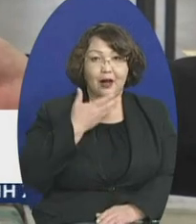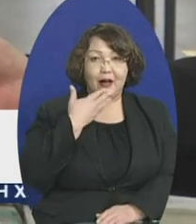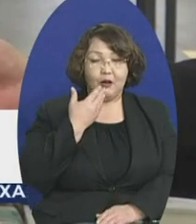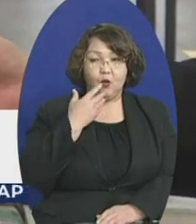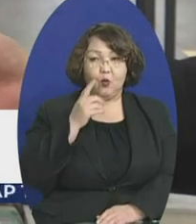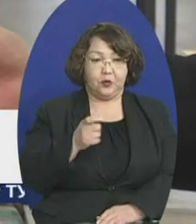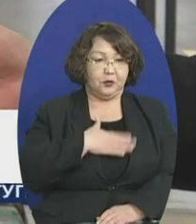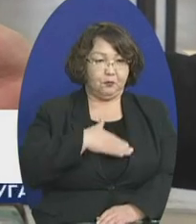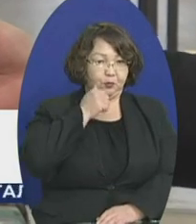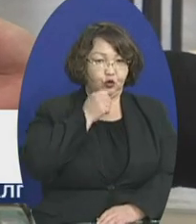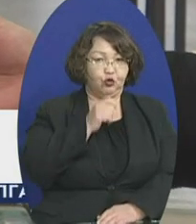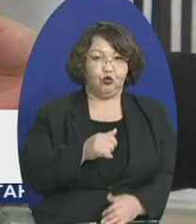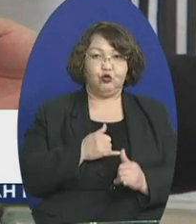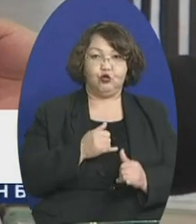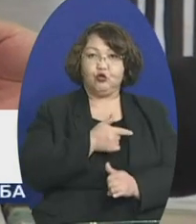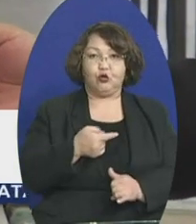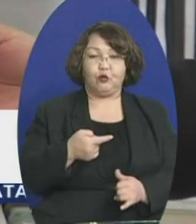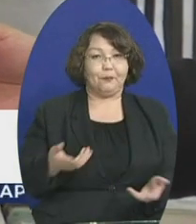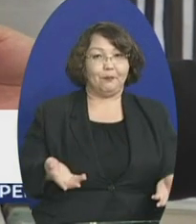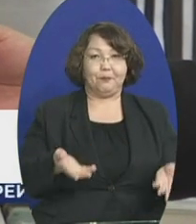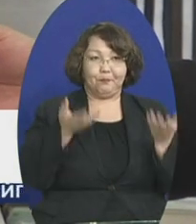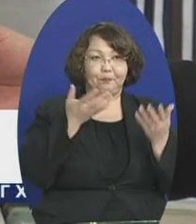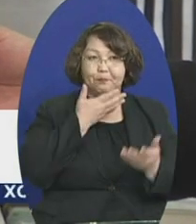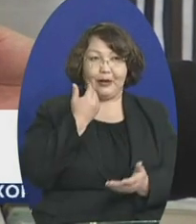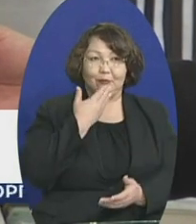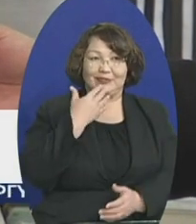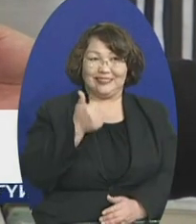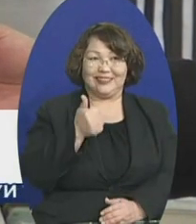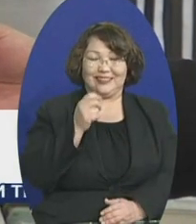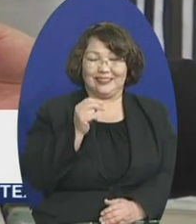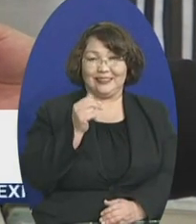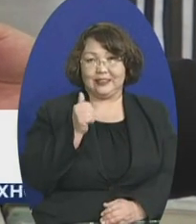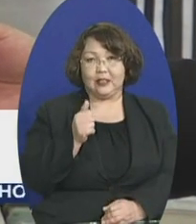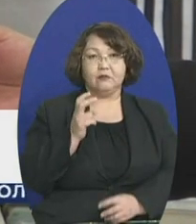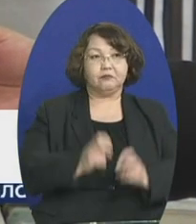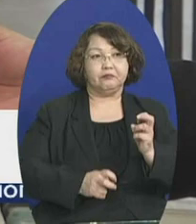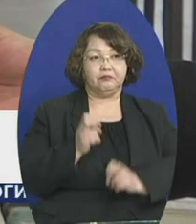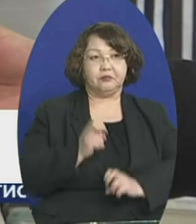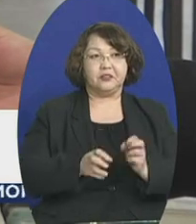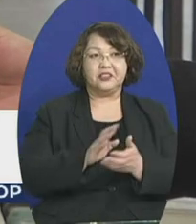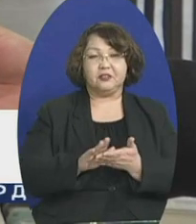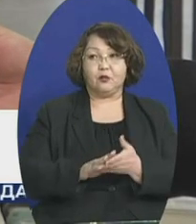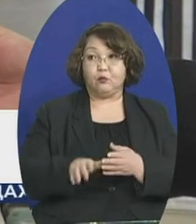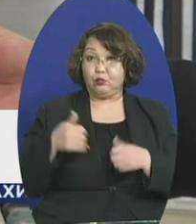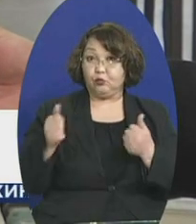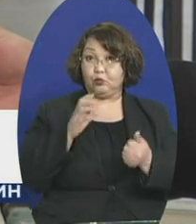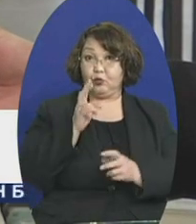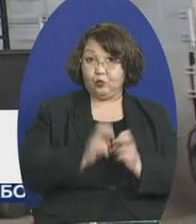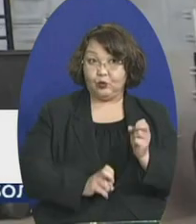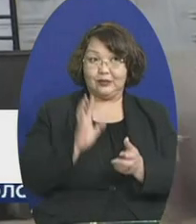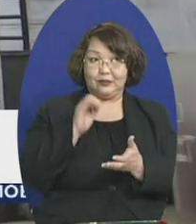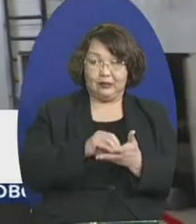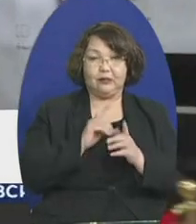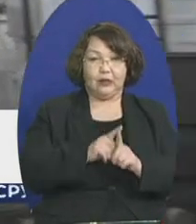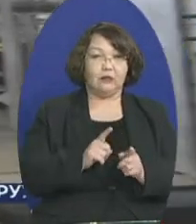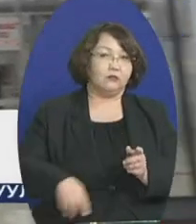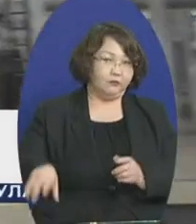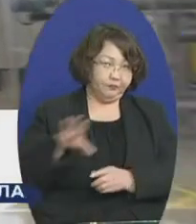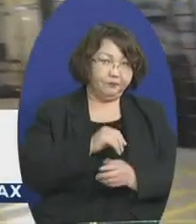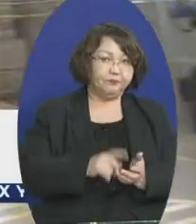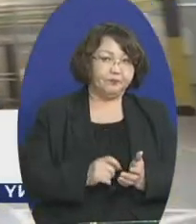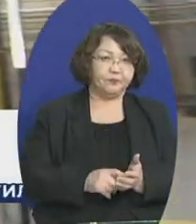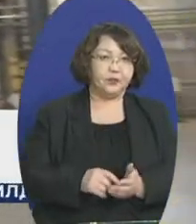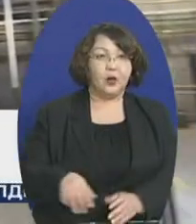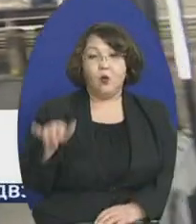мэндийн хохирлогоо ийм үйлдвэрүүдийг л бидний дэмжиж яг бусад үйлдвэрүүд ийм стандарт шаардлага тавих хэрэгтэй. Улсын